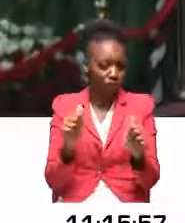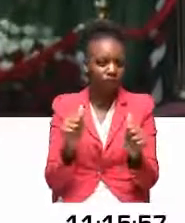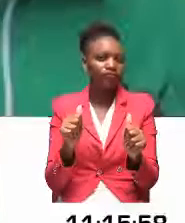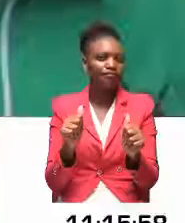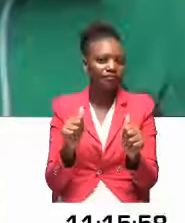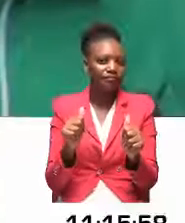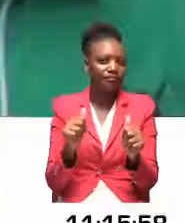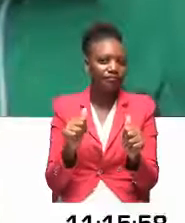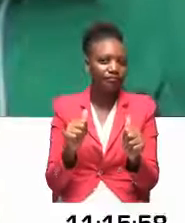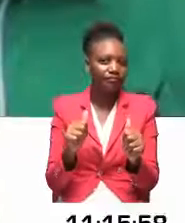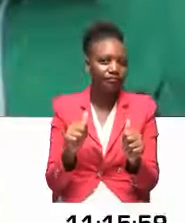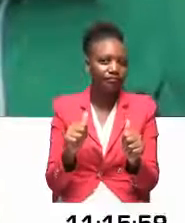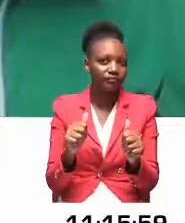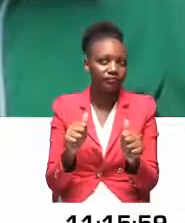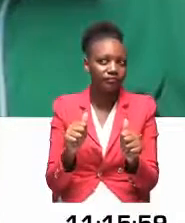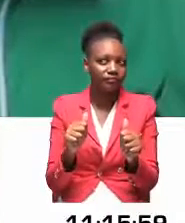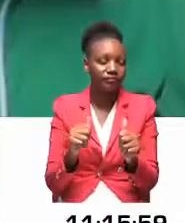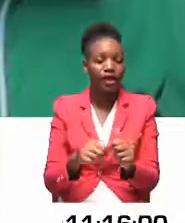mwanama